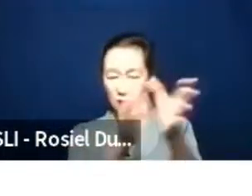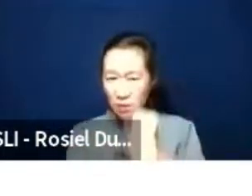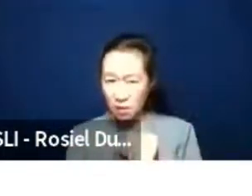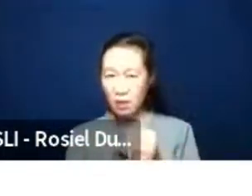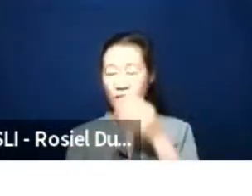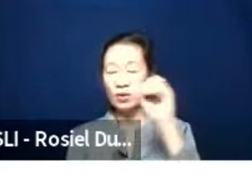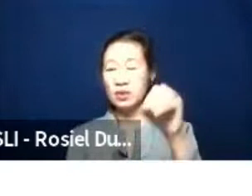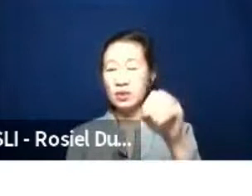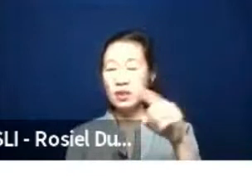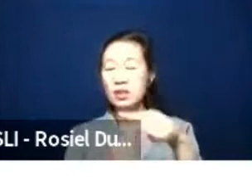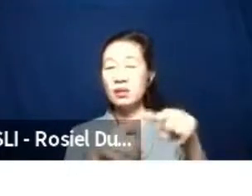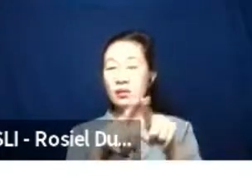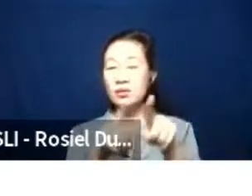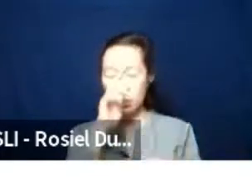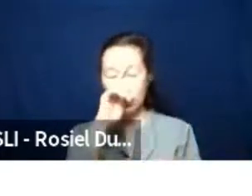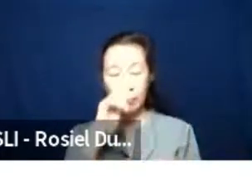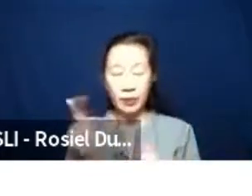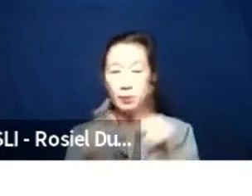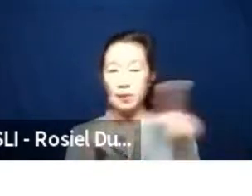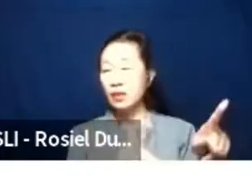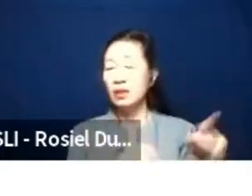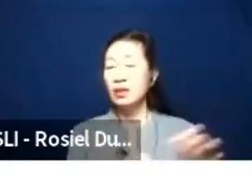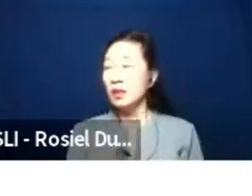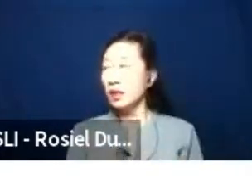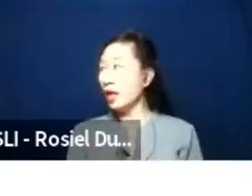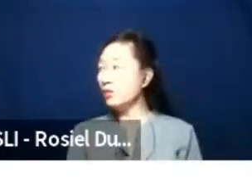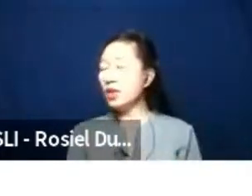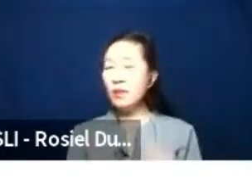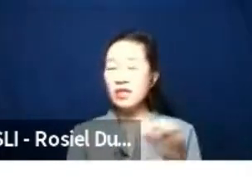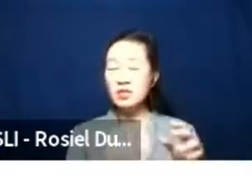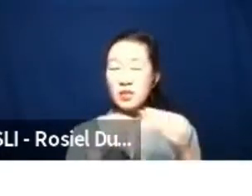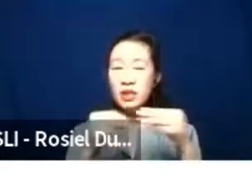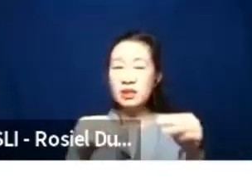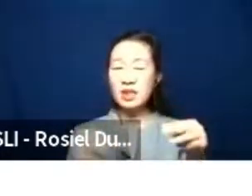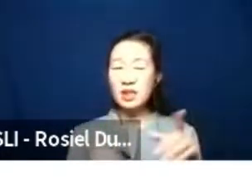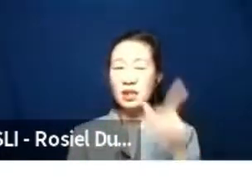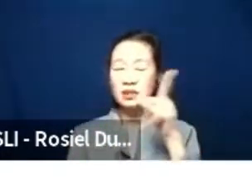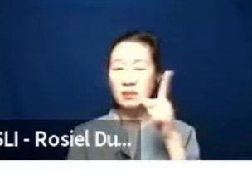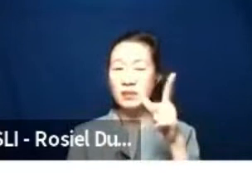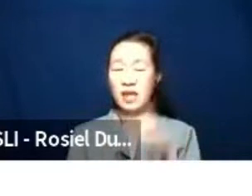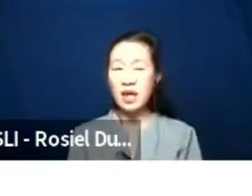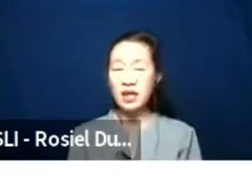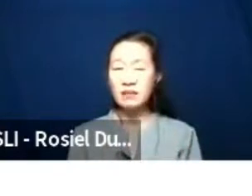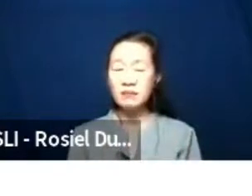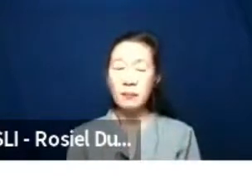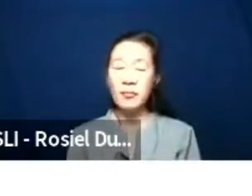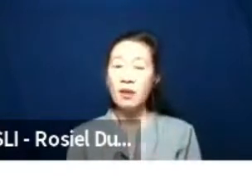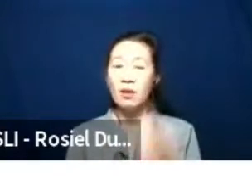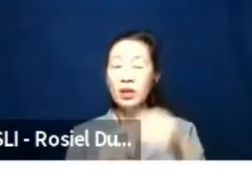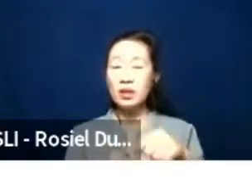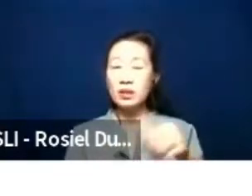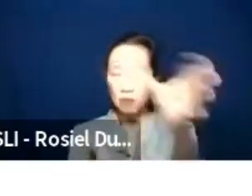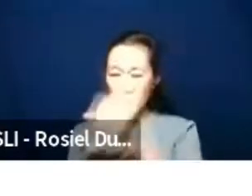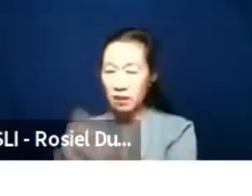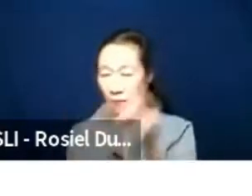Tapos pagka sila din yung maghahanda ng lunch para i-serve sa ating mga customers. Tapos after noon, pagka magko-collecta